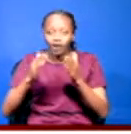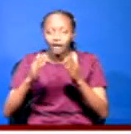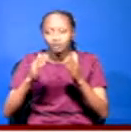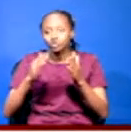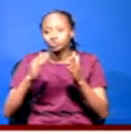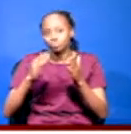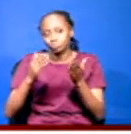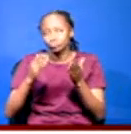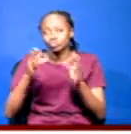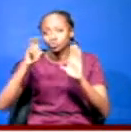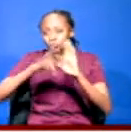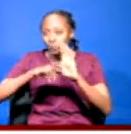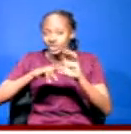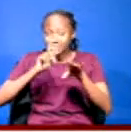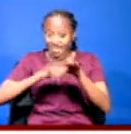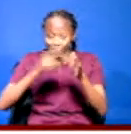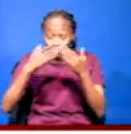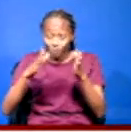opening.